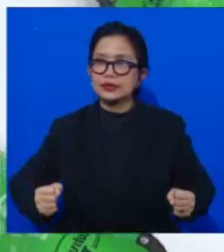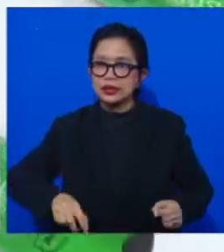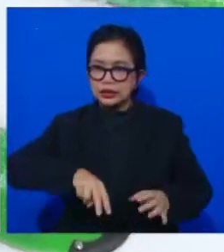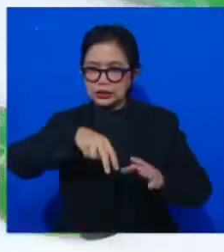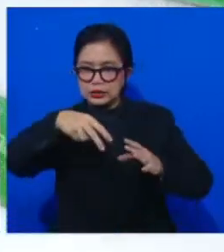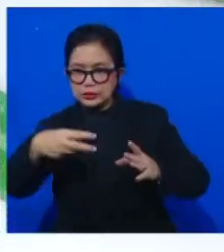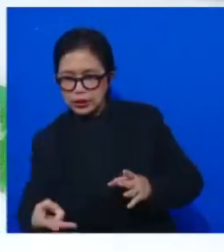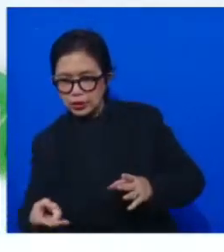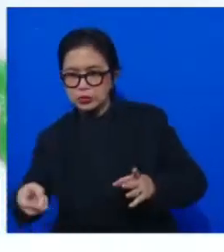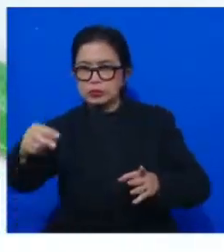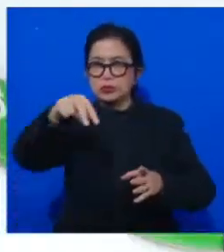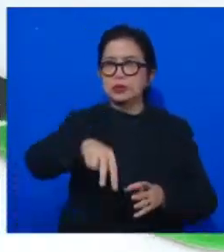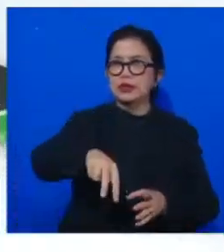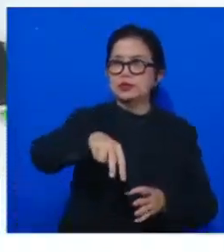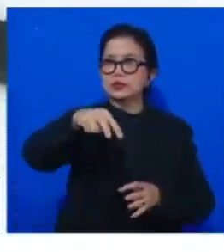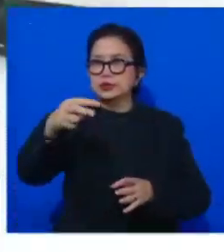dilalui.